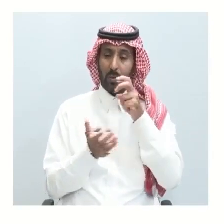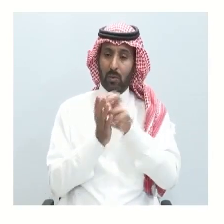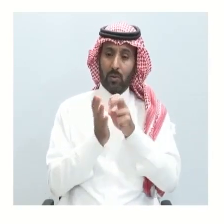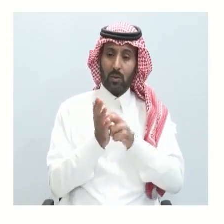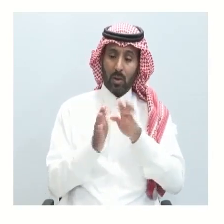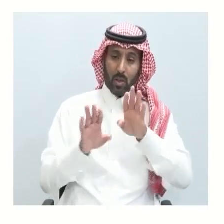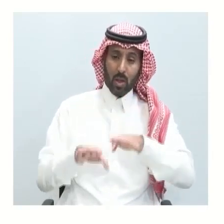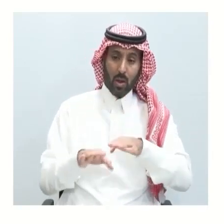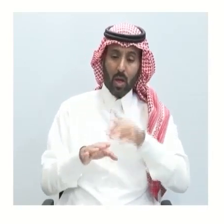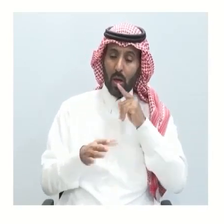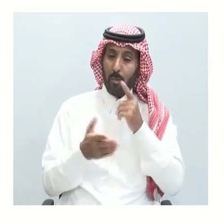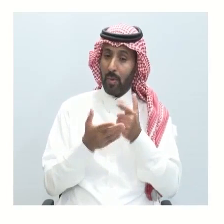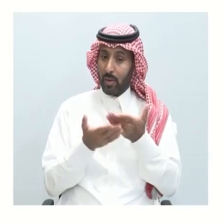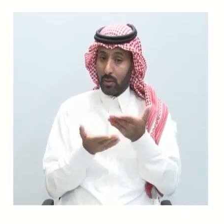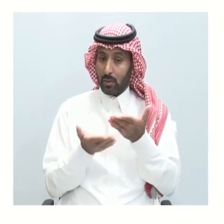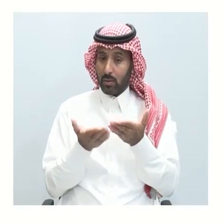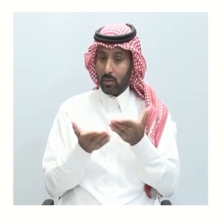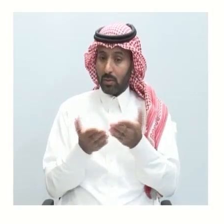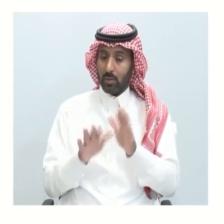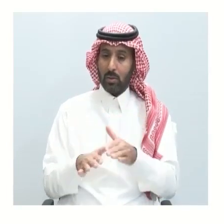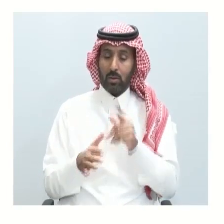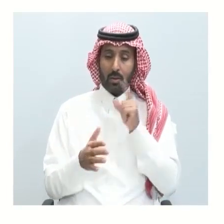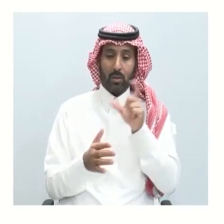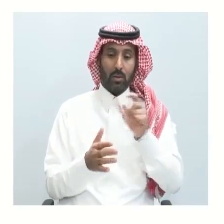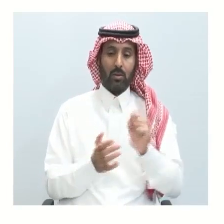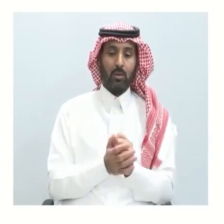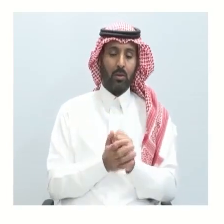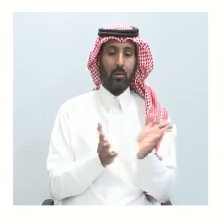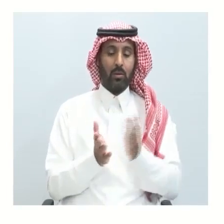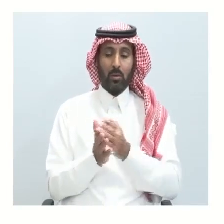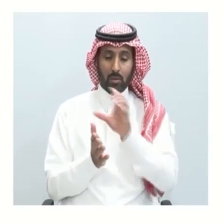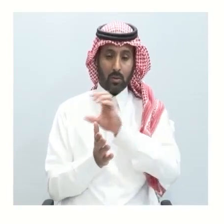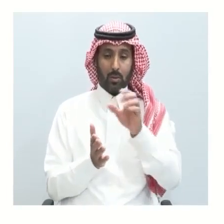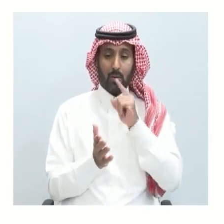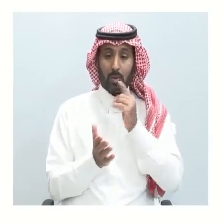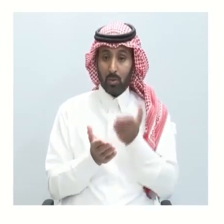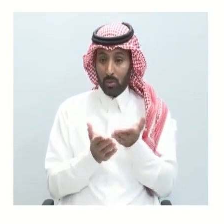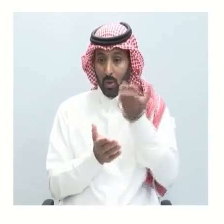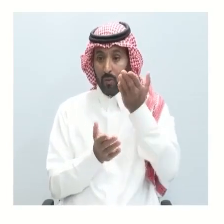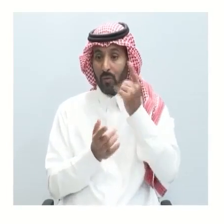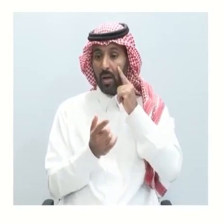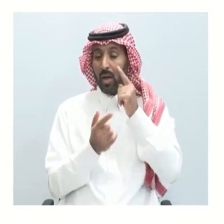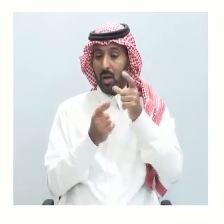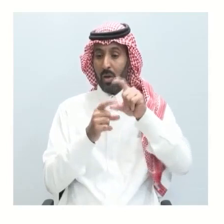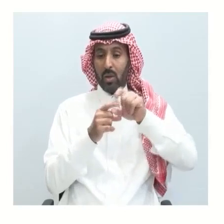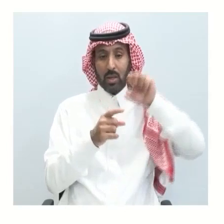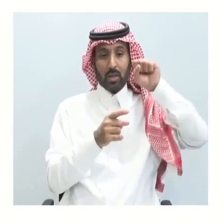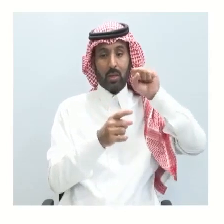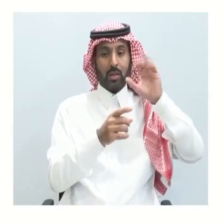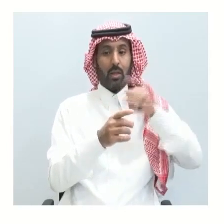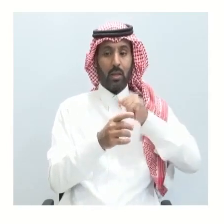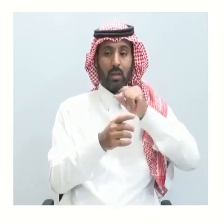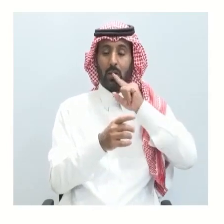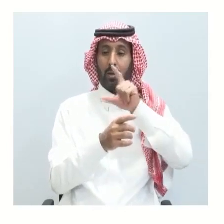صف ثابت الاتزان، ستجيب عنه بهذه العبارة، ثم ستكمل يرفع كل تركيز إلى أس يساوي المعامل